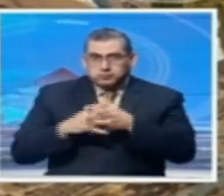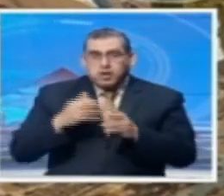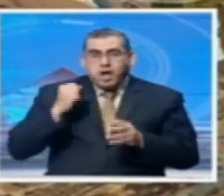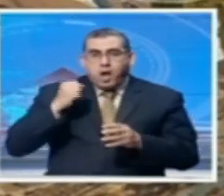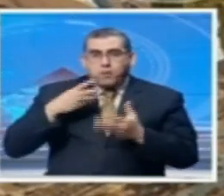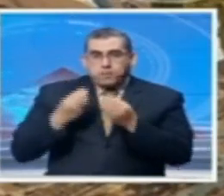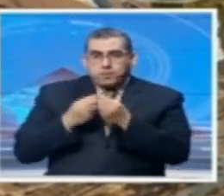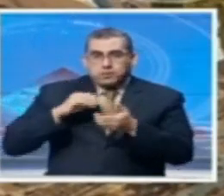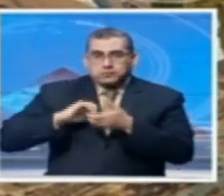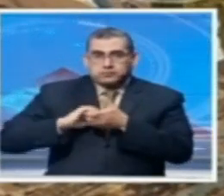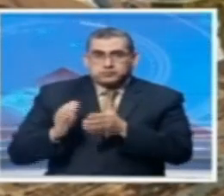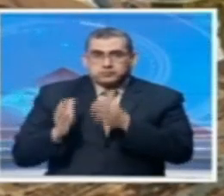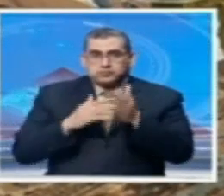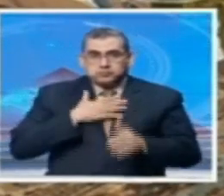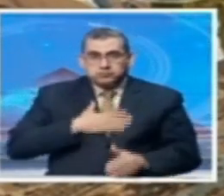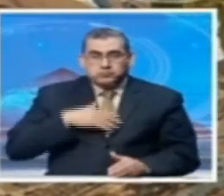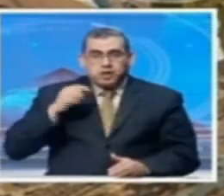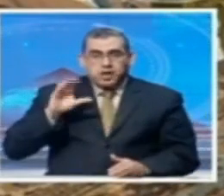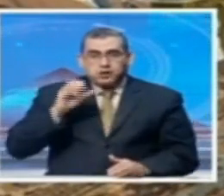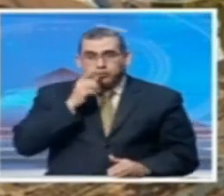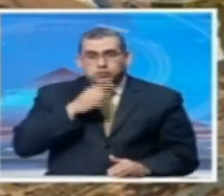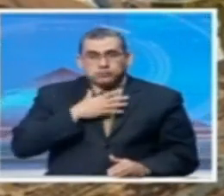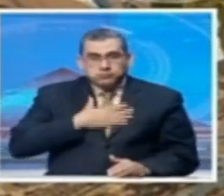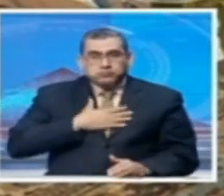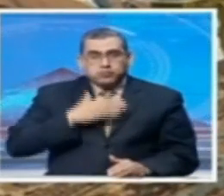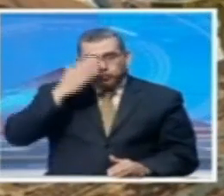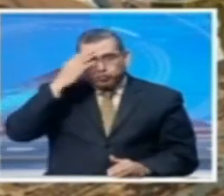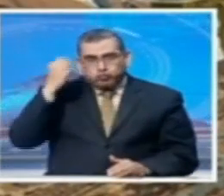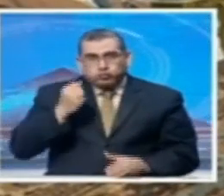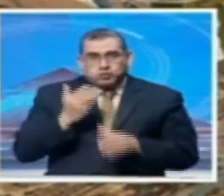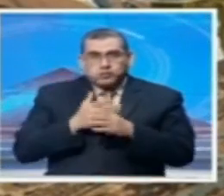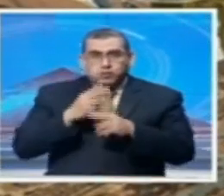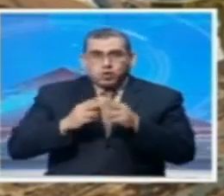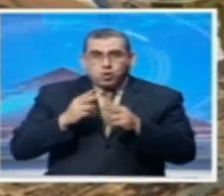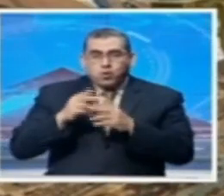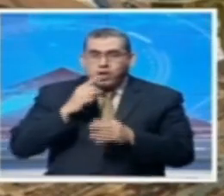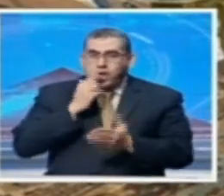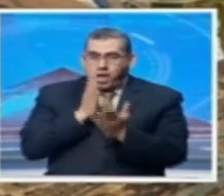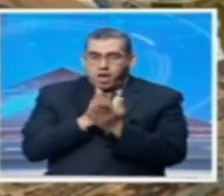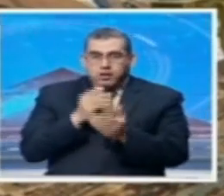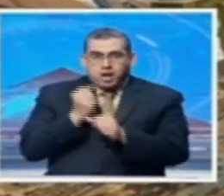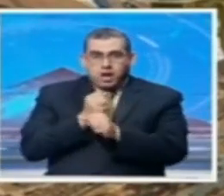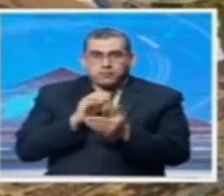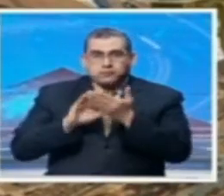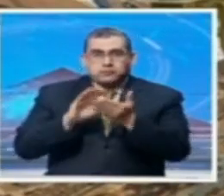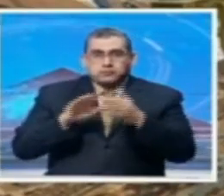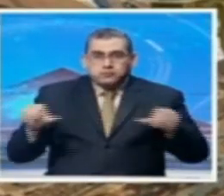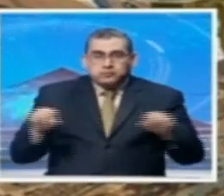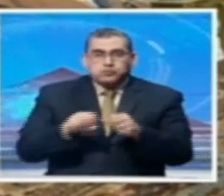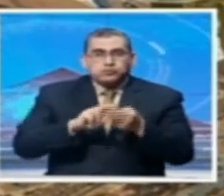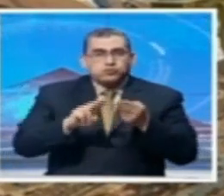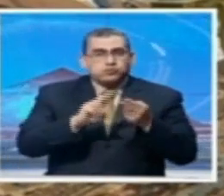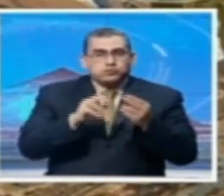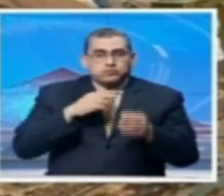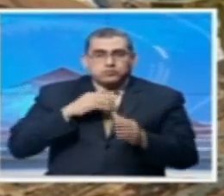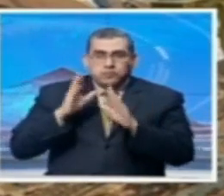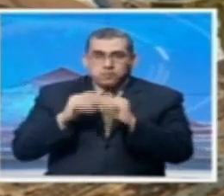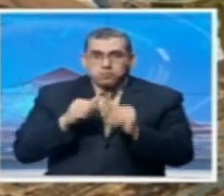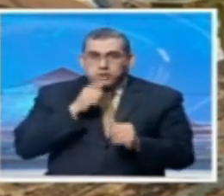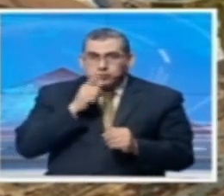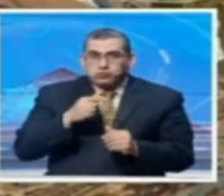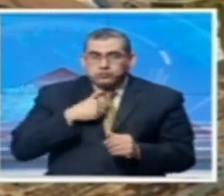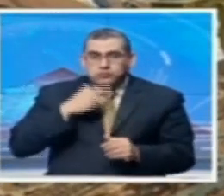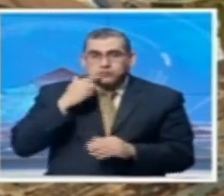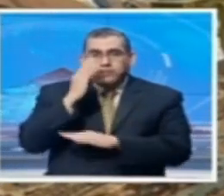بين البلدين. كما عرب الرئيس عن خالص تقديره لجهود الكويت الصادقة فيما يتعلق بجهود المصالحة، مؤكدا